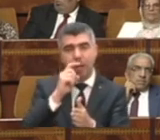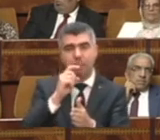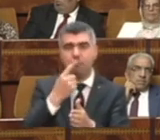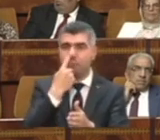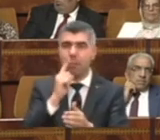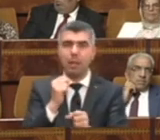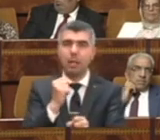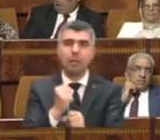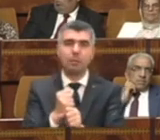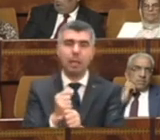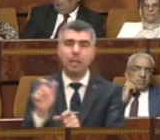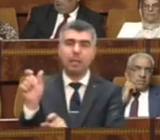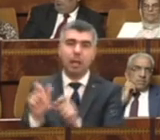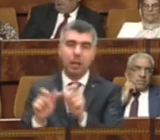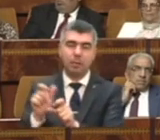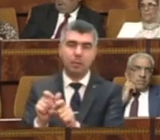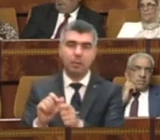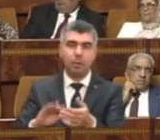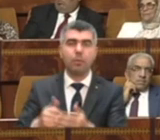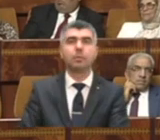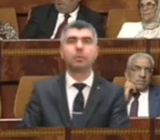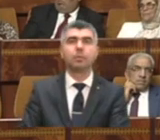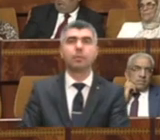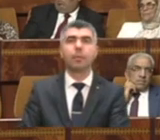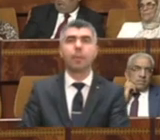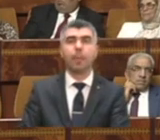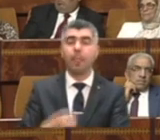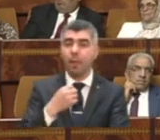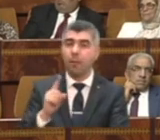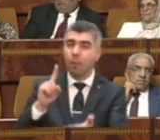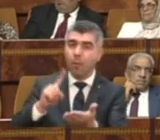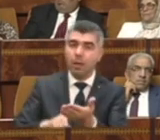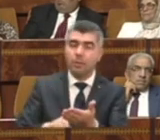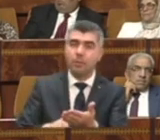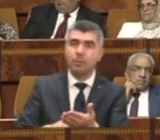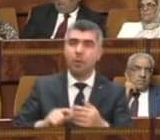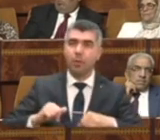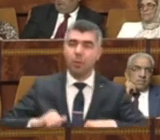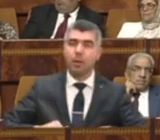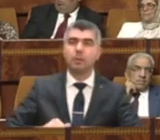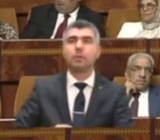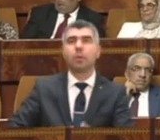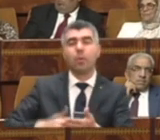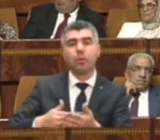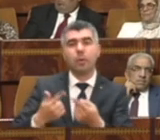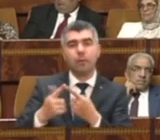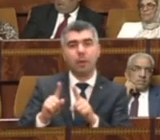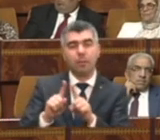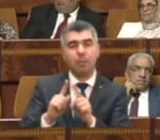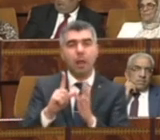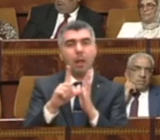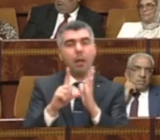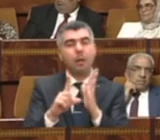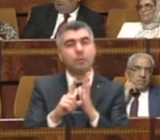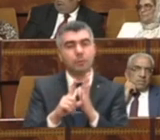به. نظرا للتكاليف يجب السيد الوزير اعاده نظر في دفتر التحملات